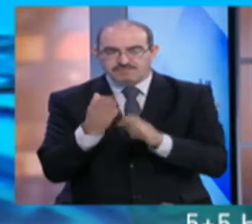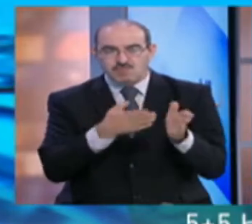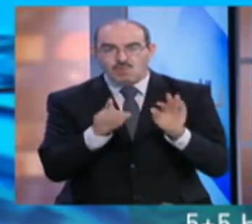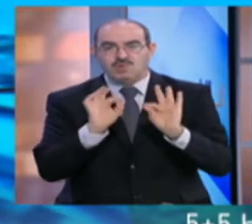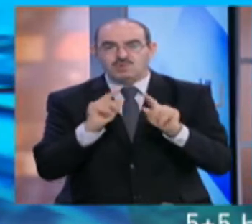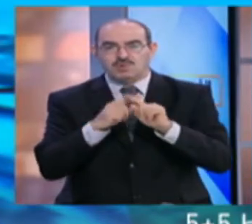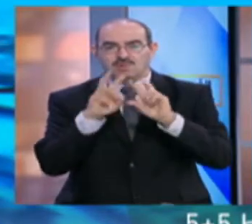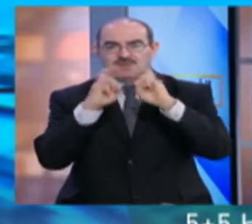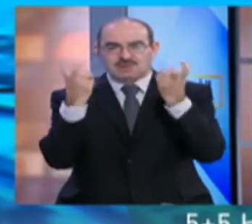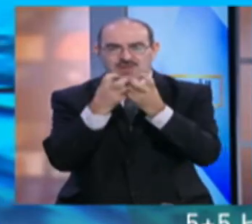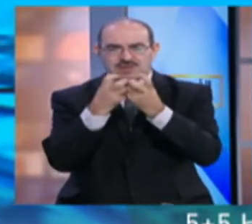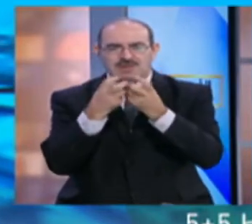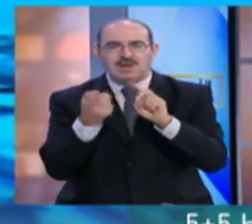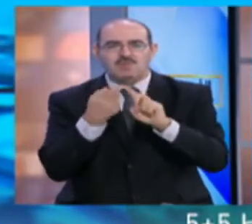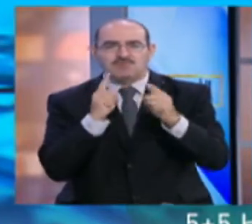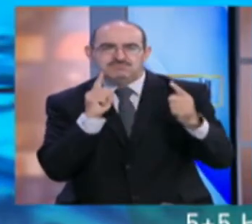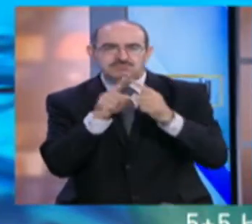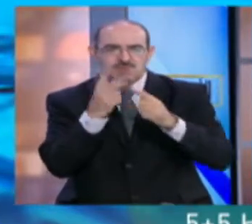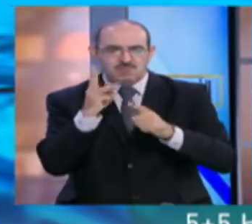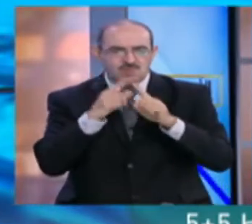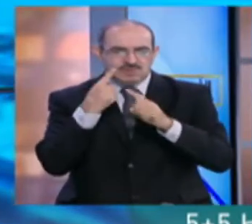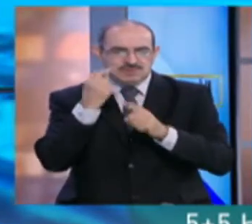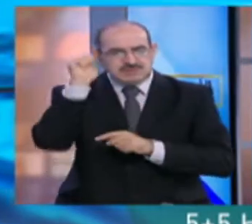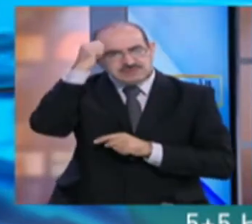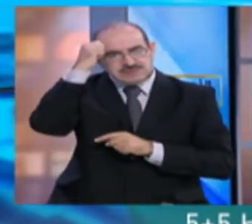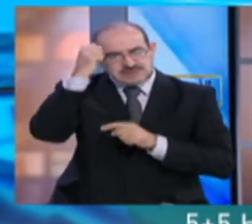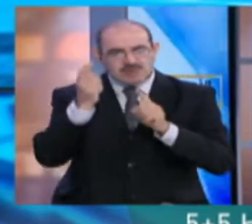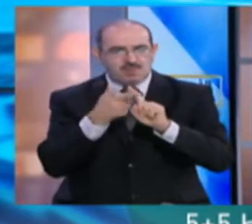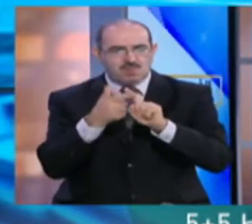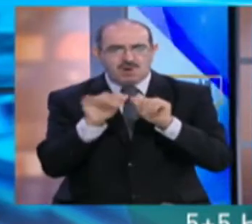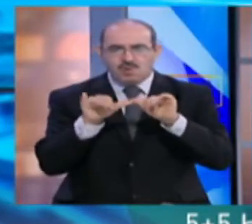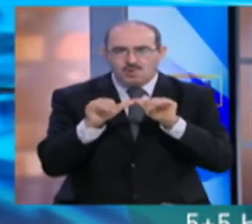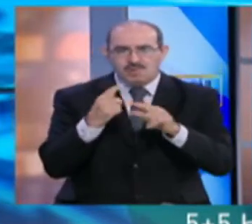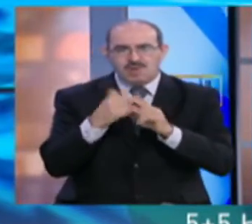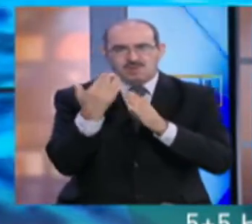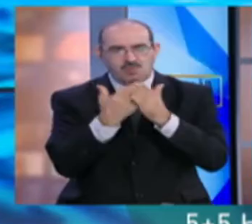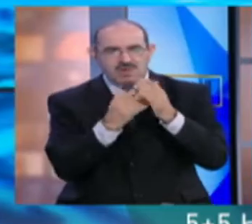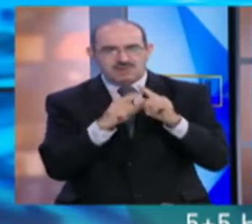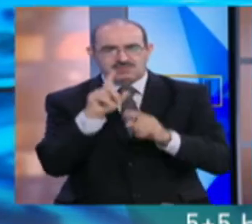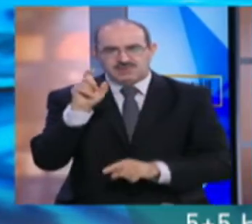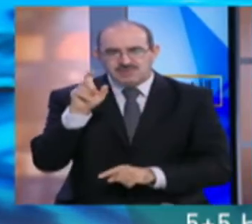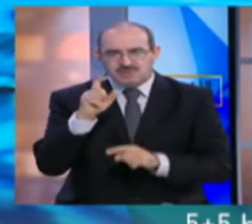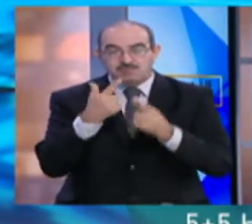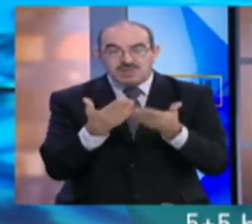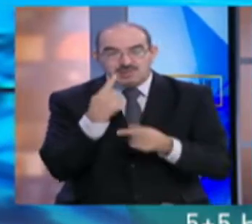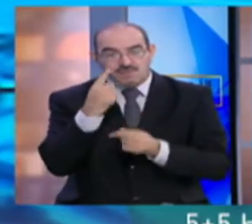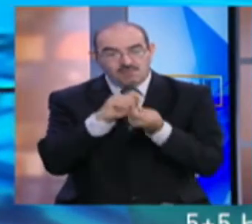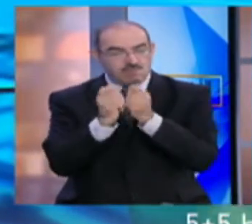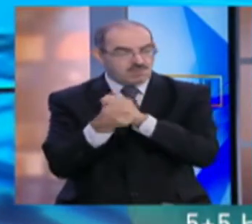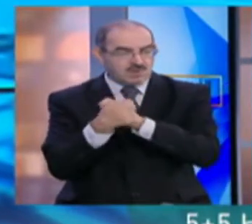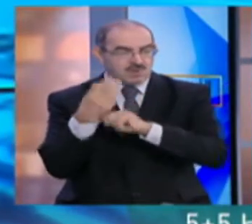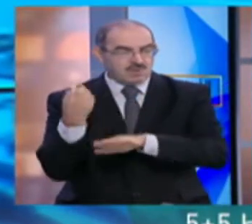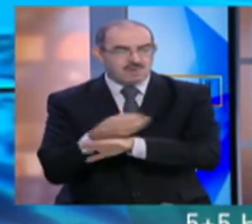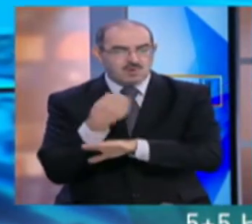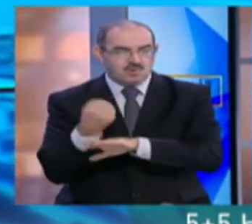وسيكون المؤتمر فرصة للنقاش حول الاستغلال المستدام والأمثل للمياه في ظل التغييرات